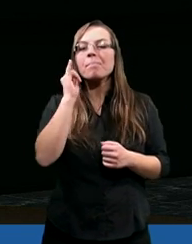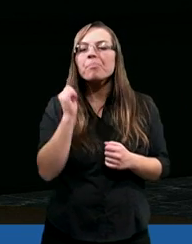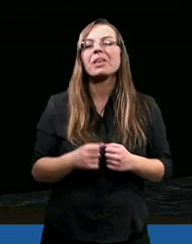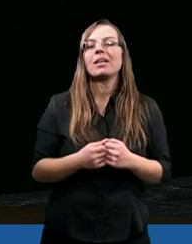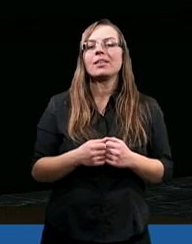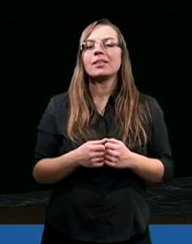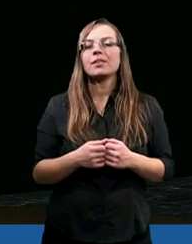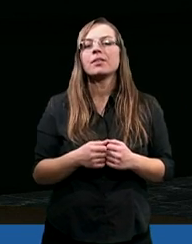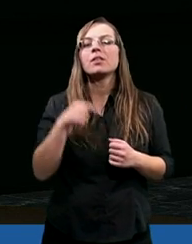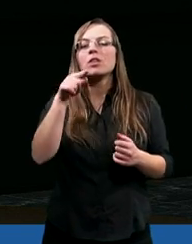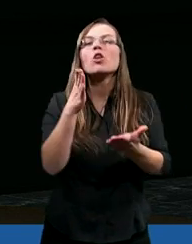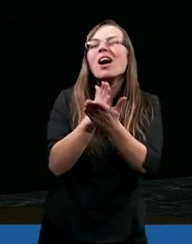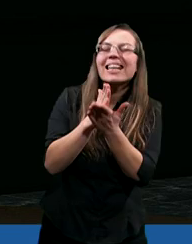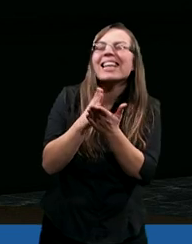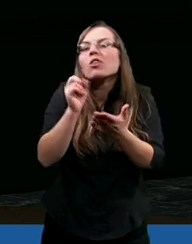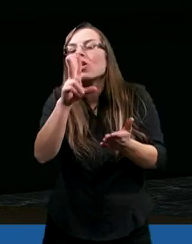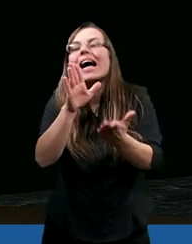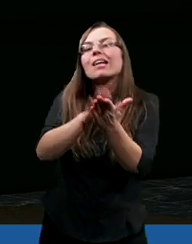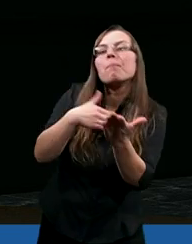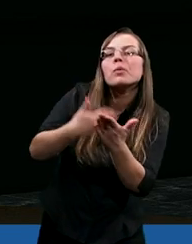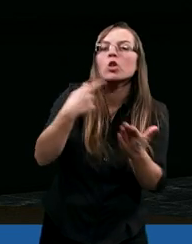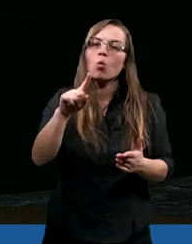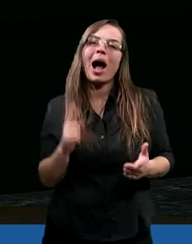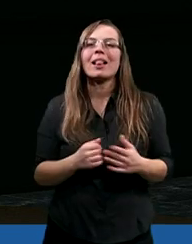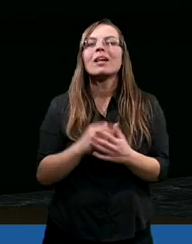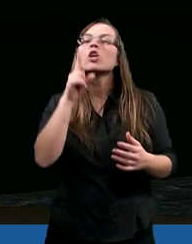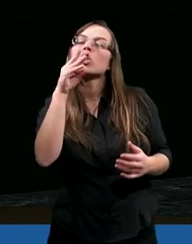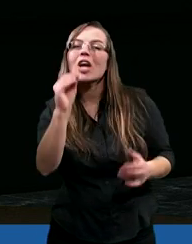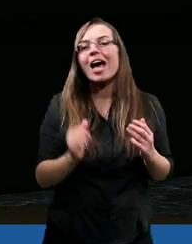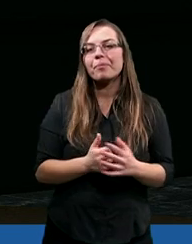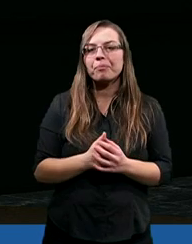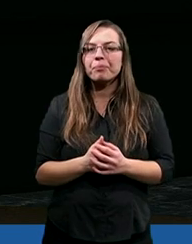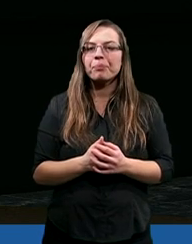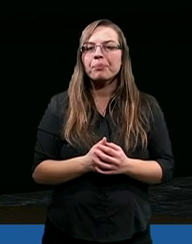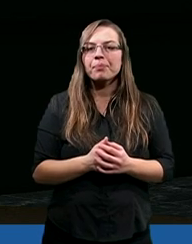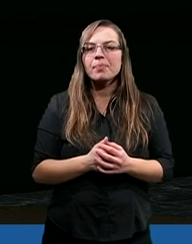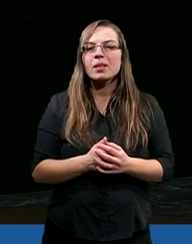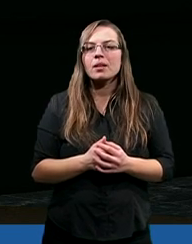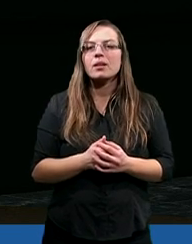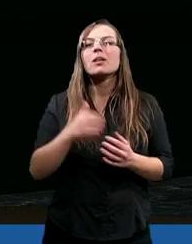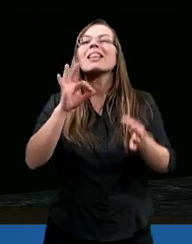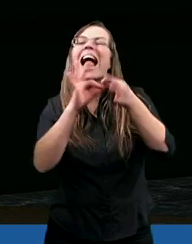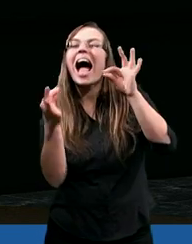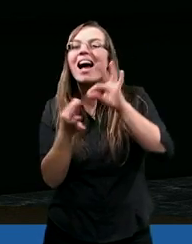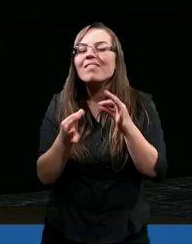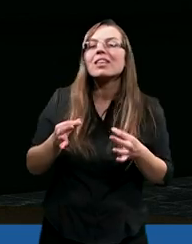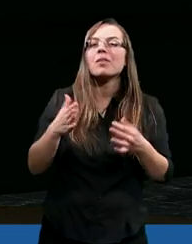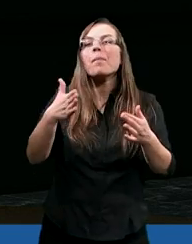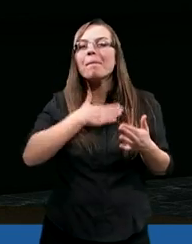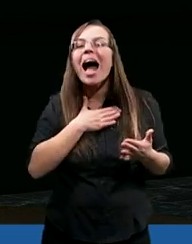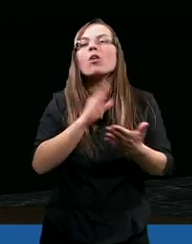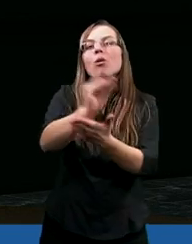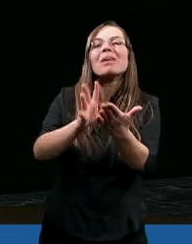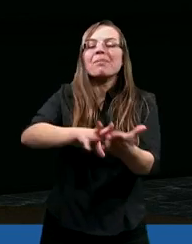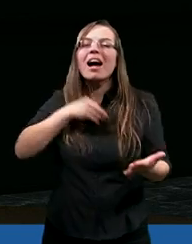I to jest tylko taki przykład, że nawet mając